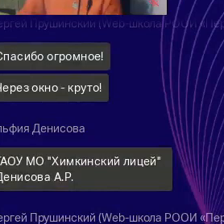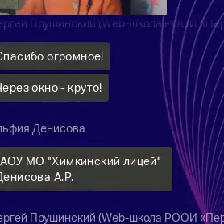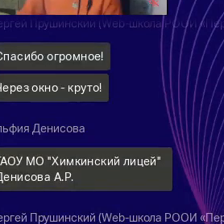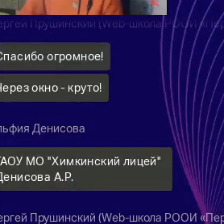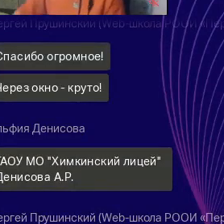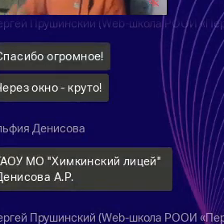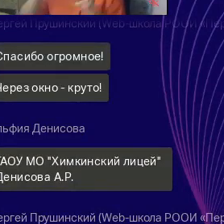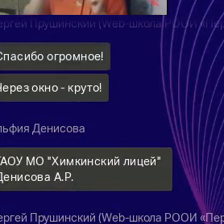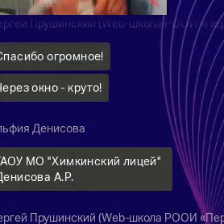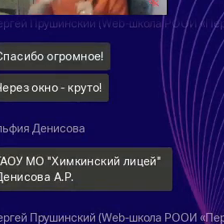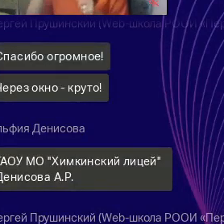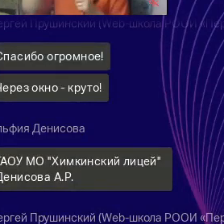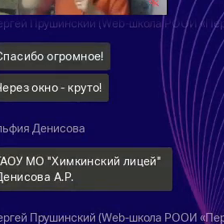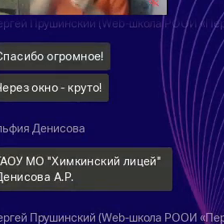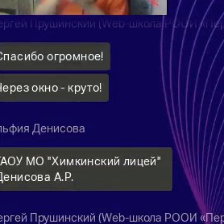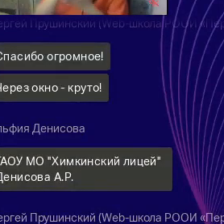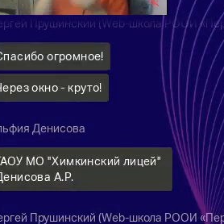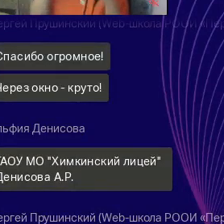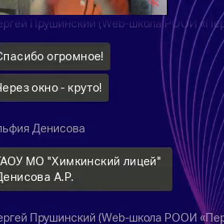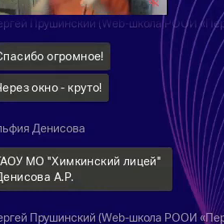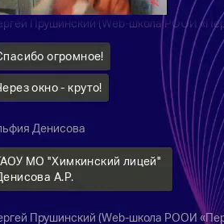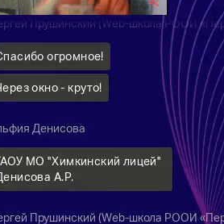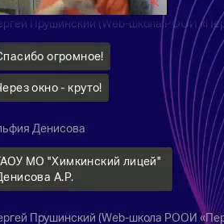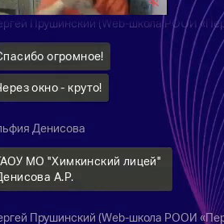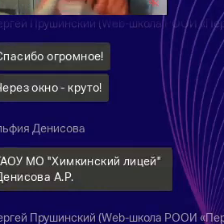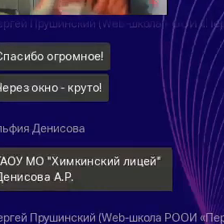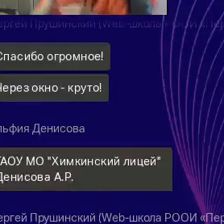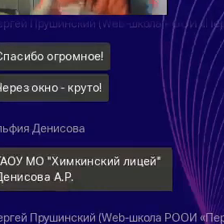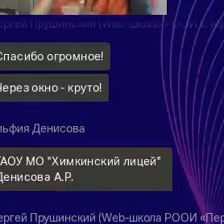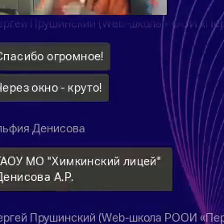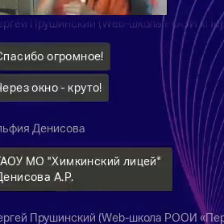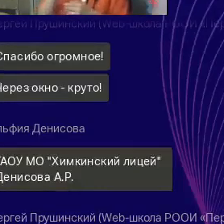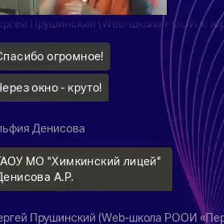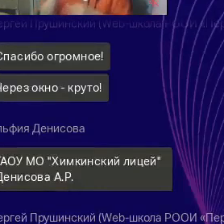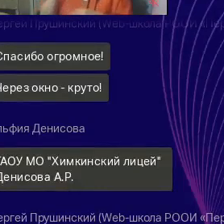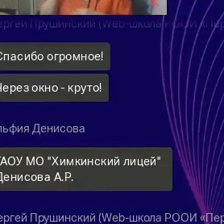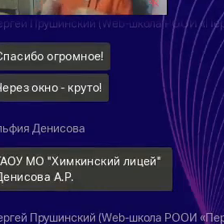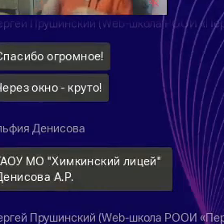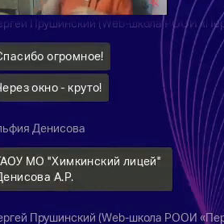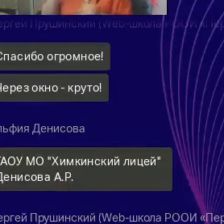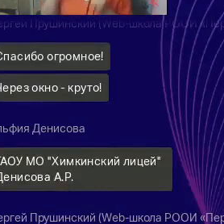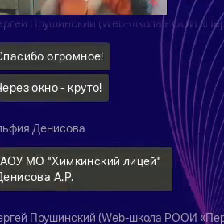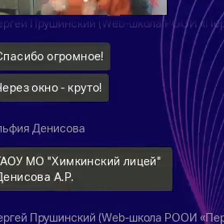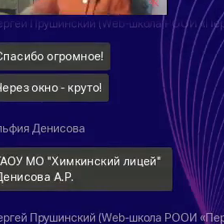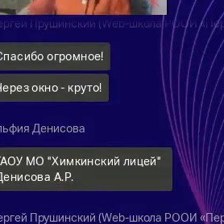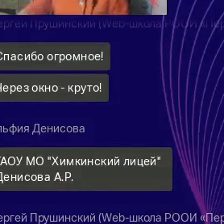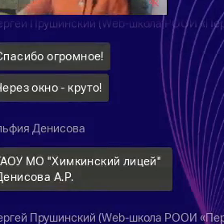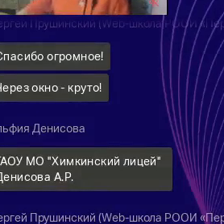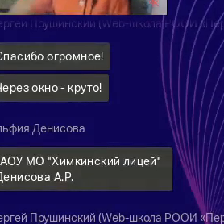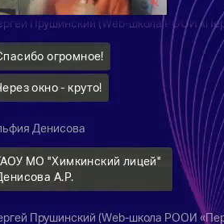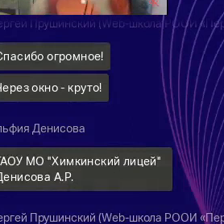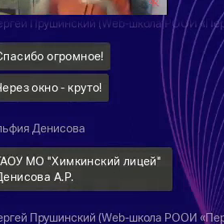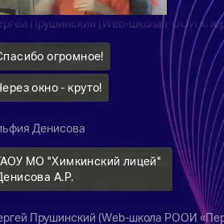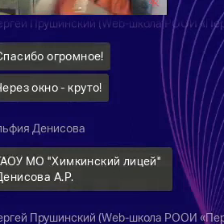Как можно научить ориентироваться спортсменов именно по знакам? По знакам? Да, именно по знакам. Угу. Ну,